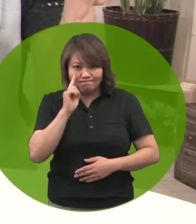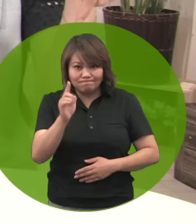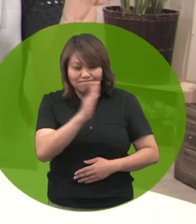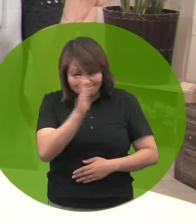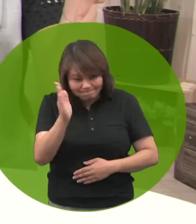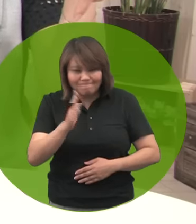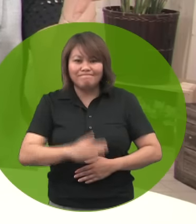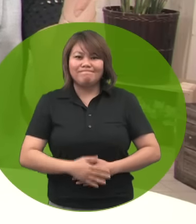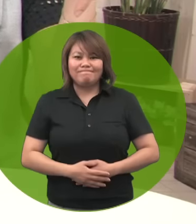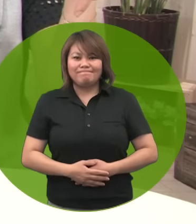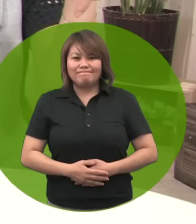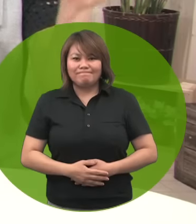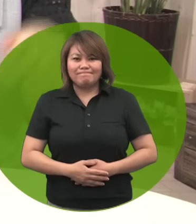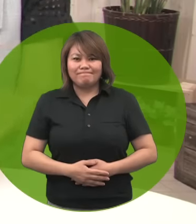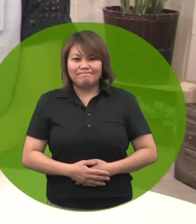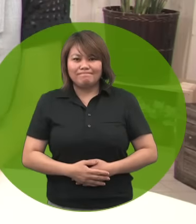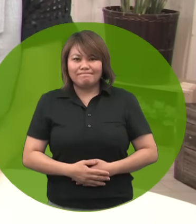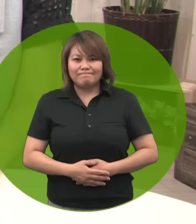ね。